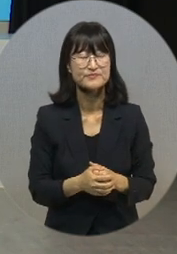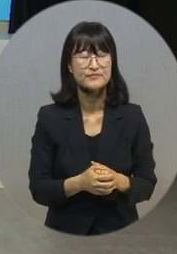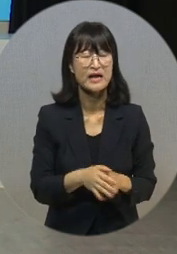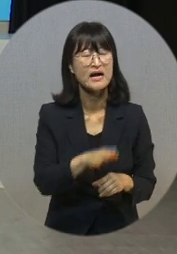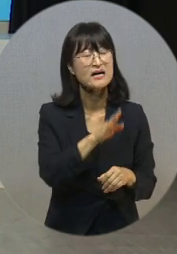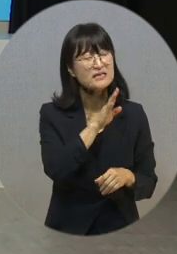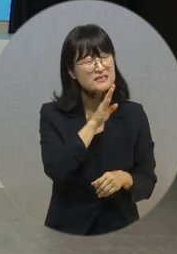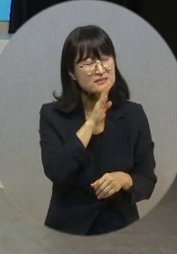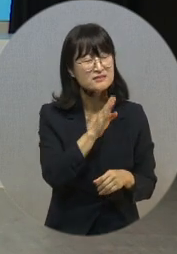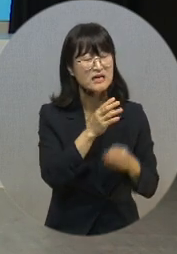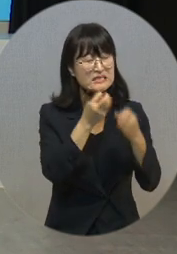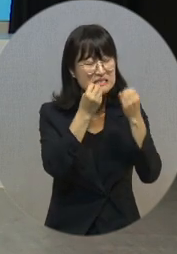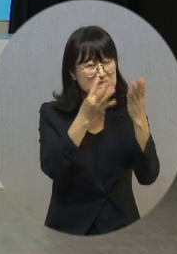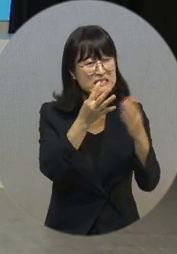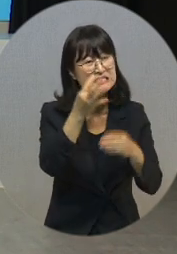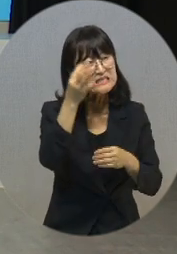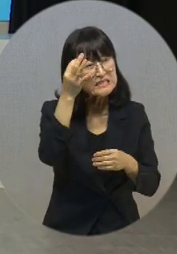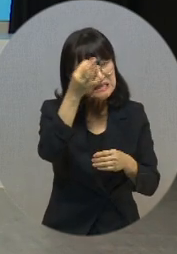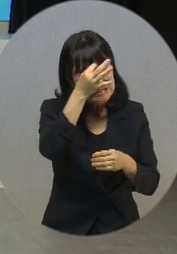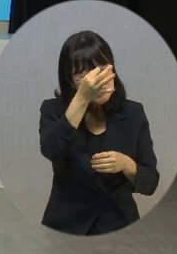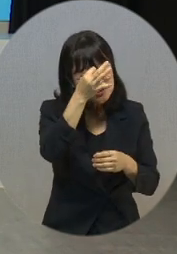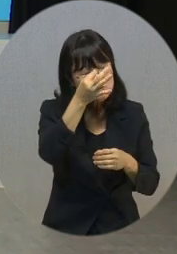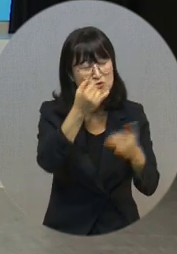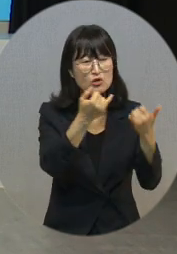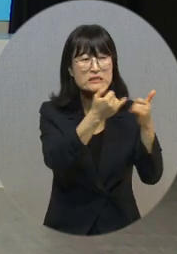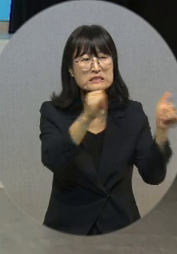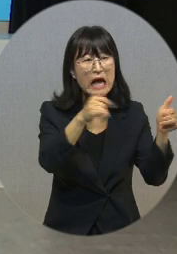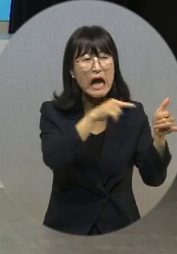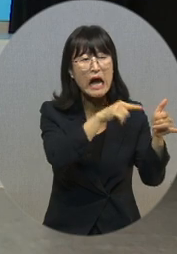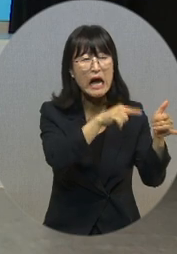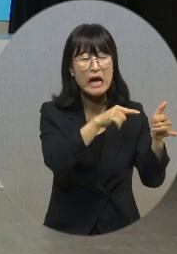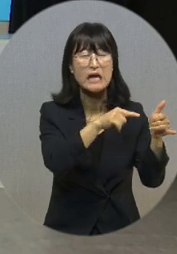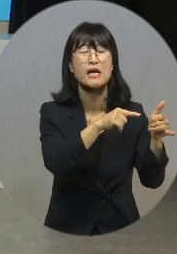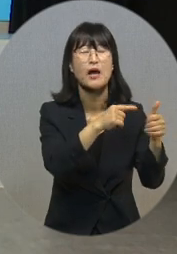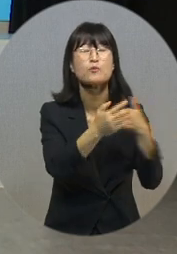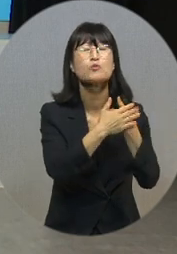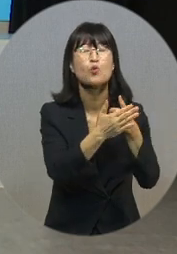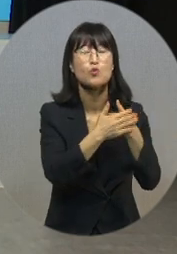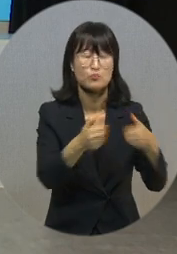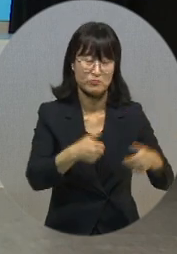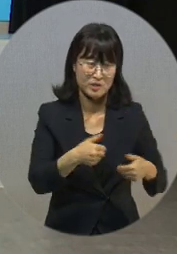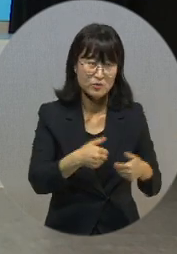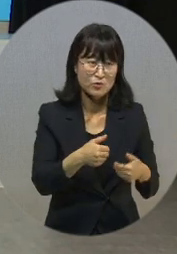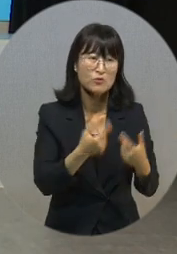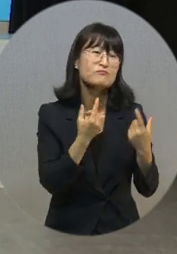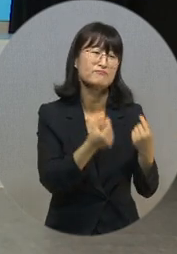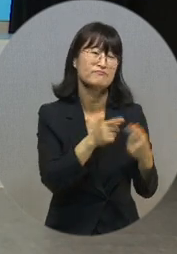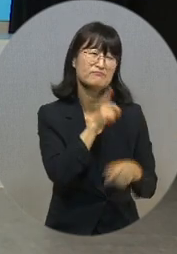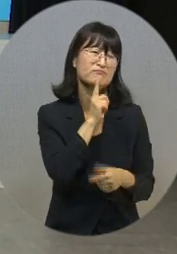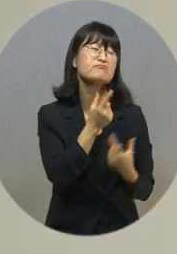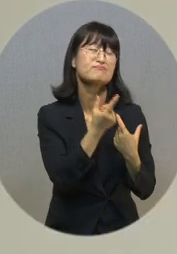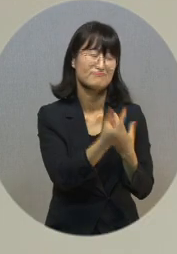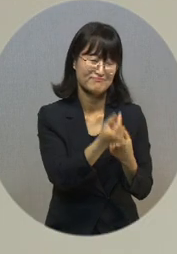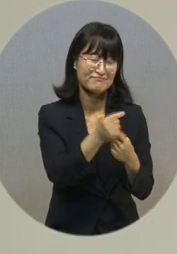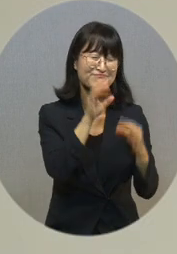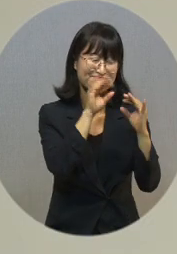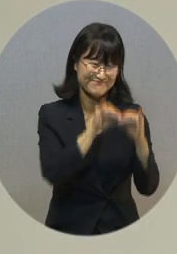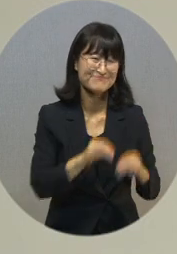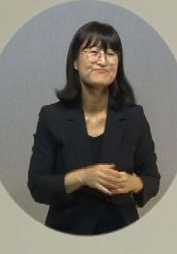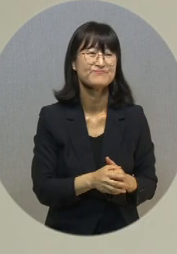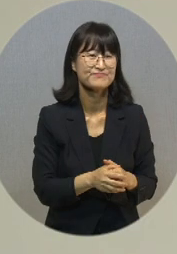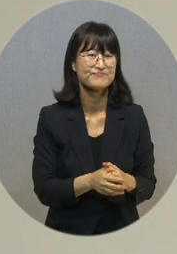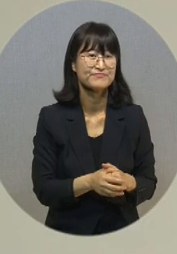신기술이 인간에게 도움이 돼야 된다는 그 얘기하신 게 사실 정말 필요한 것 같아요. 네. 네. 그리고